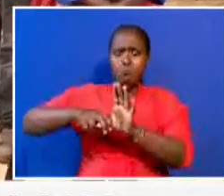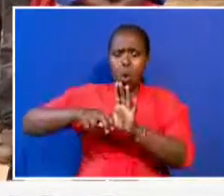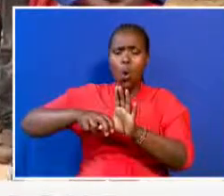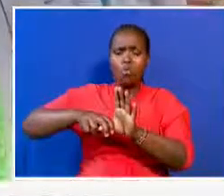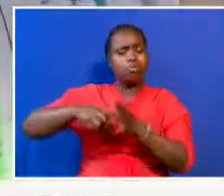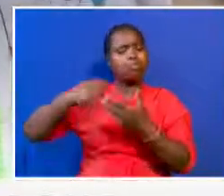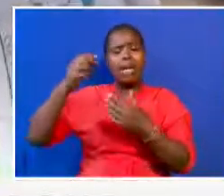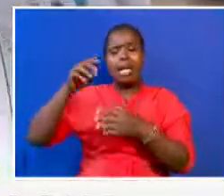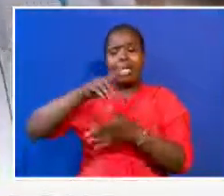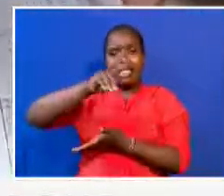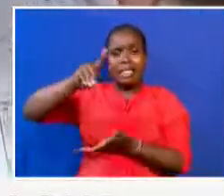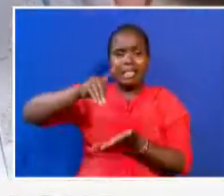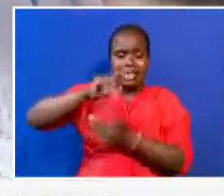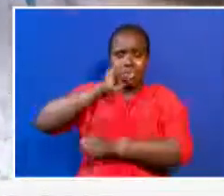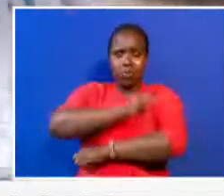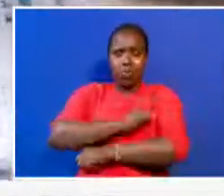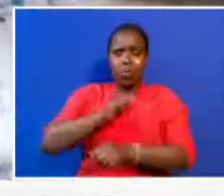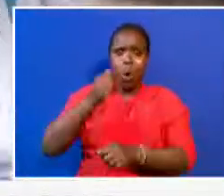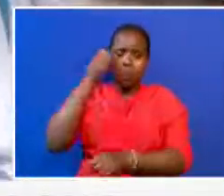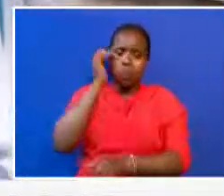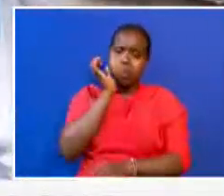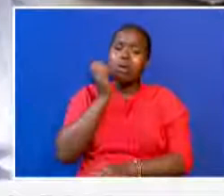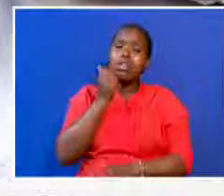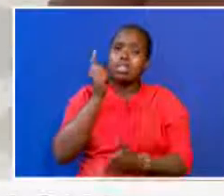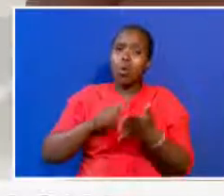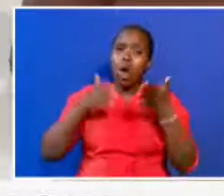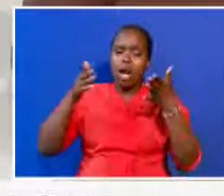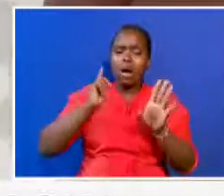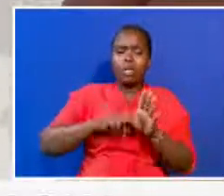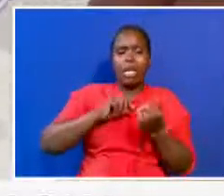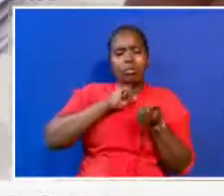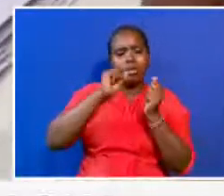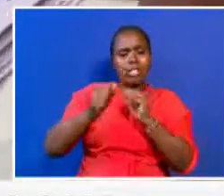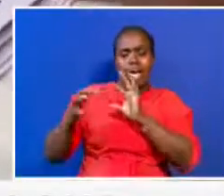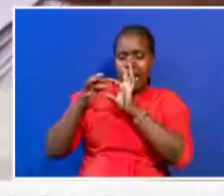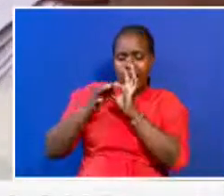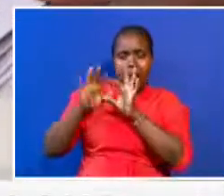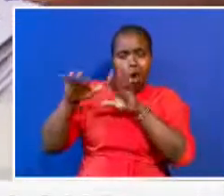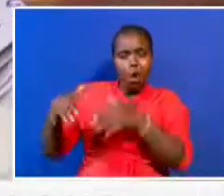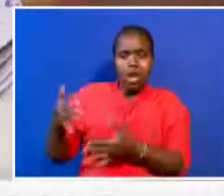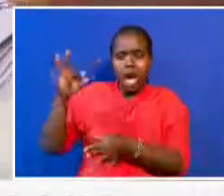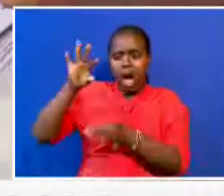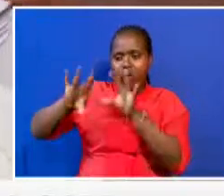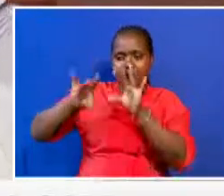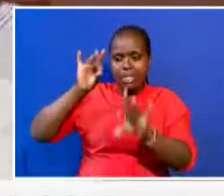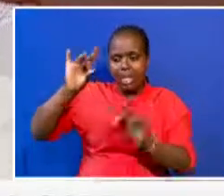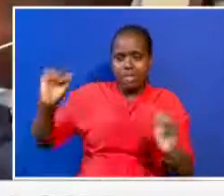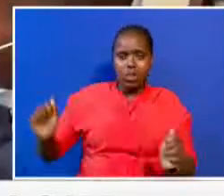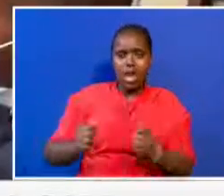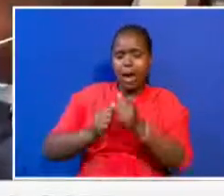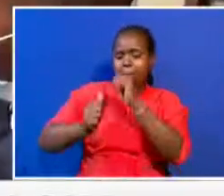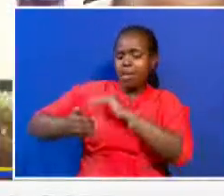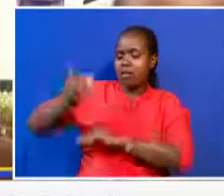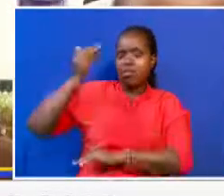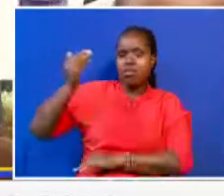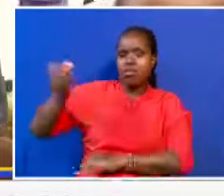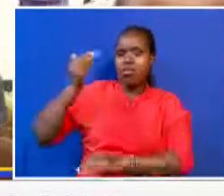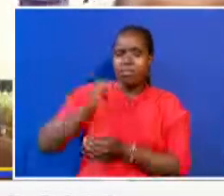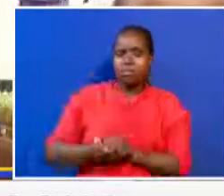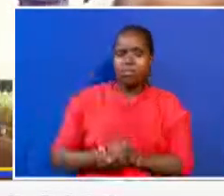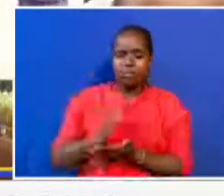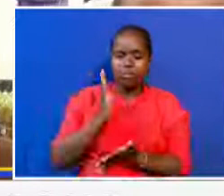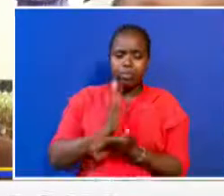hadhi ndogo, Magoha amesema kuwa wakati umefika wa kubadili tamaduni ya jinsi uteuzi huo ulivyokuwa ukifanywa. Has